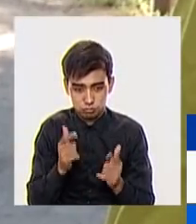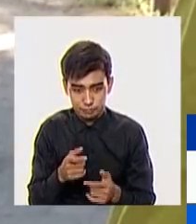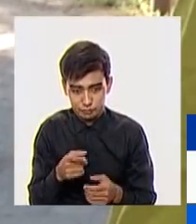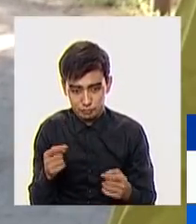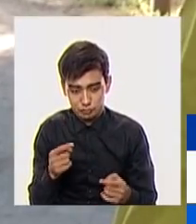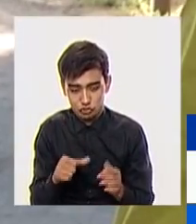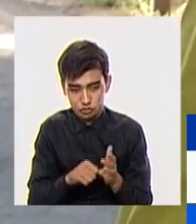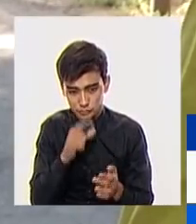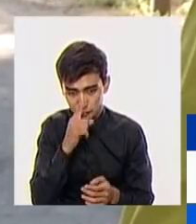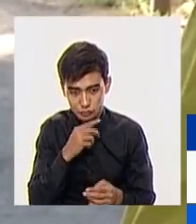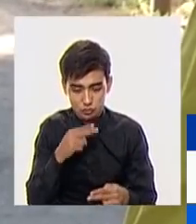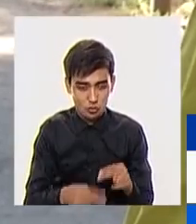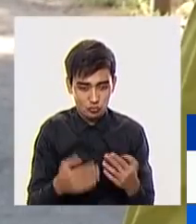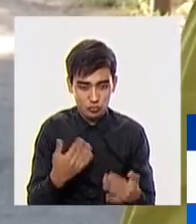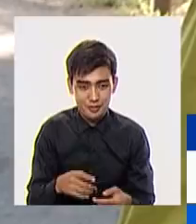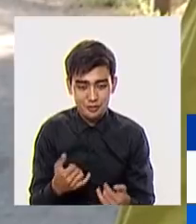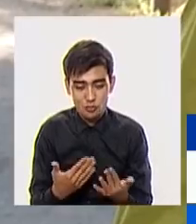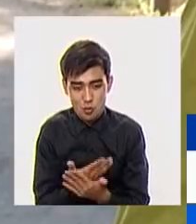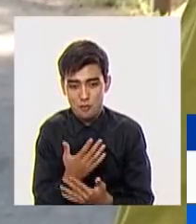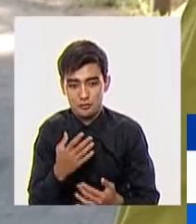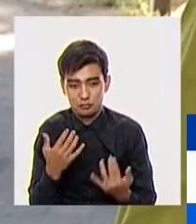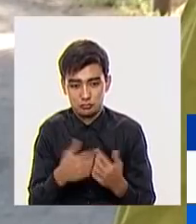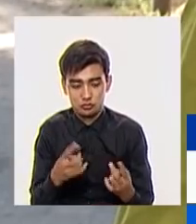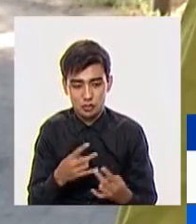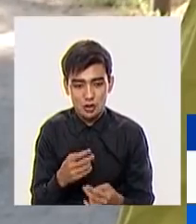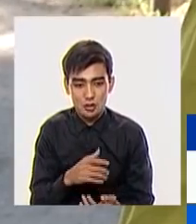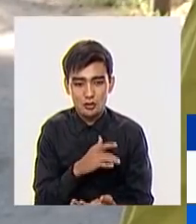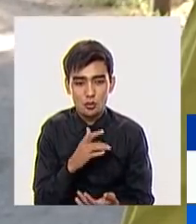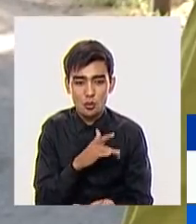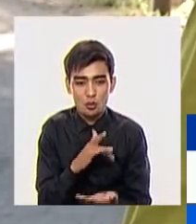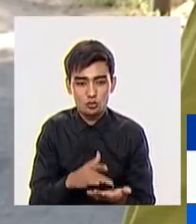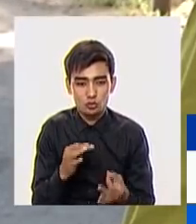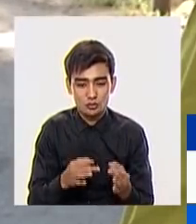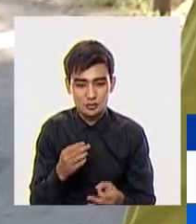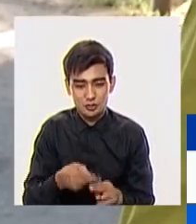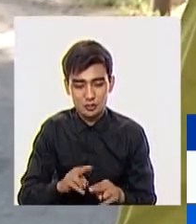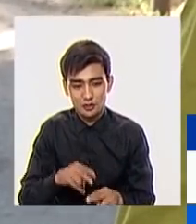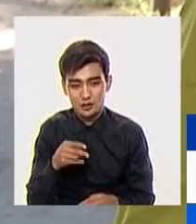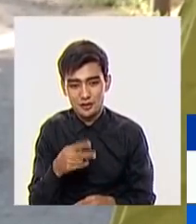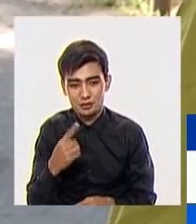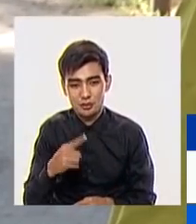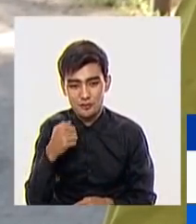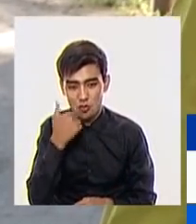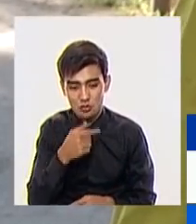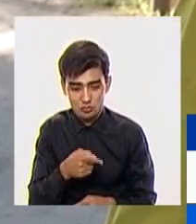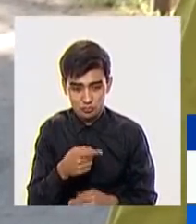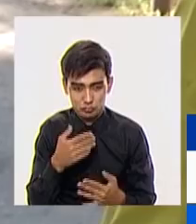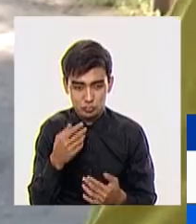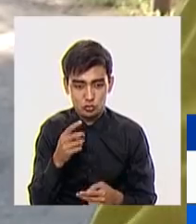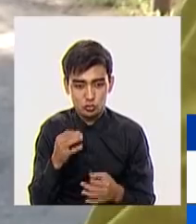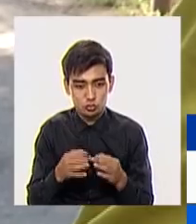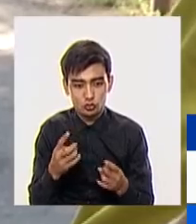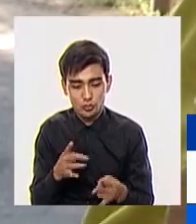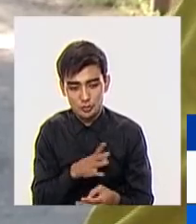она всего 6 месяцев работает, а когда городской суд у нас 26 марта был 2021 года, она уже была не актуальна. Суд должен